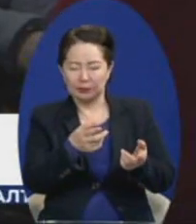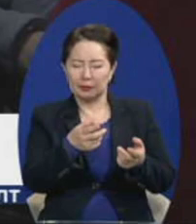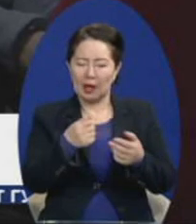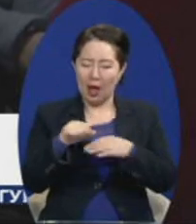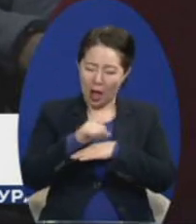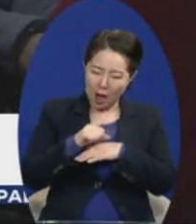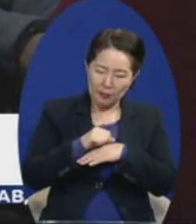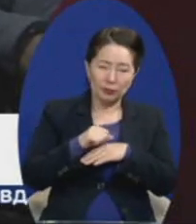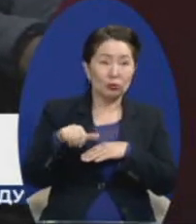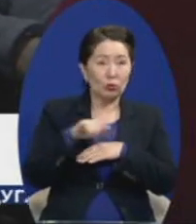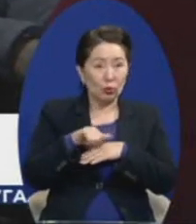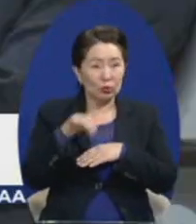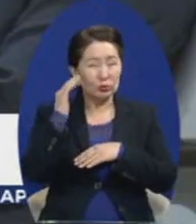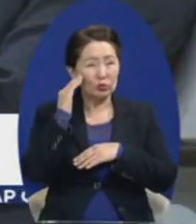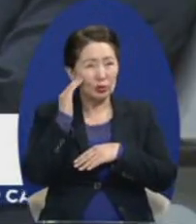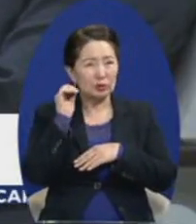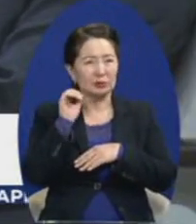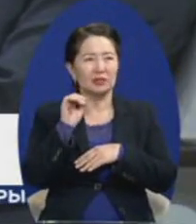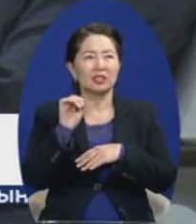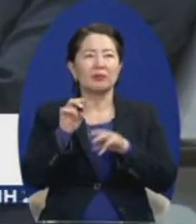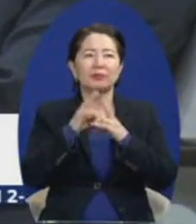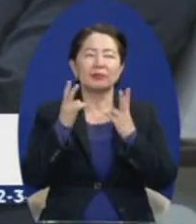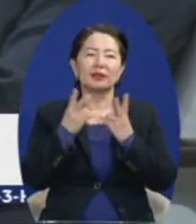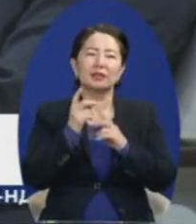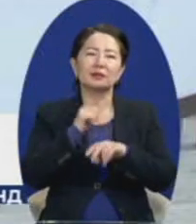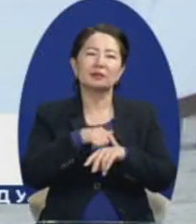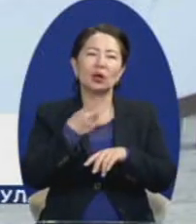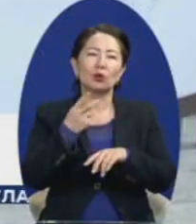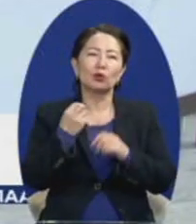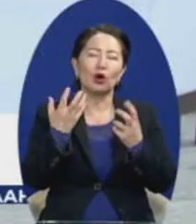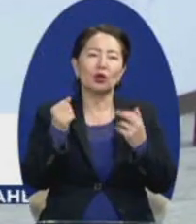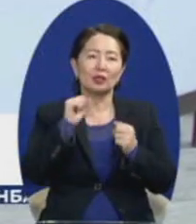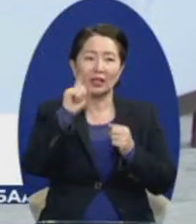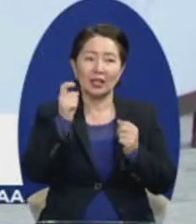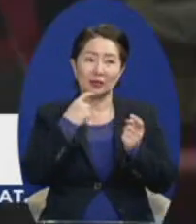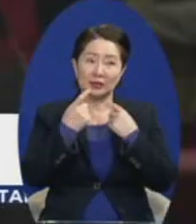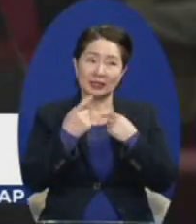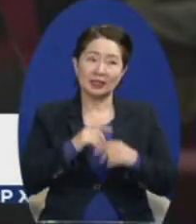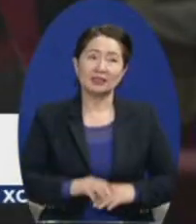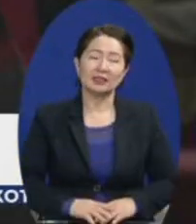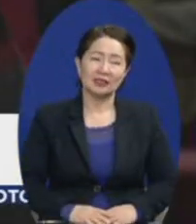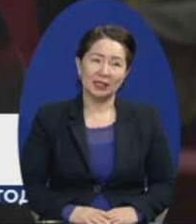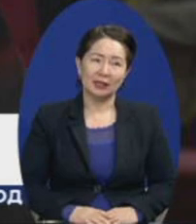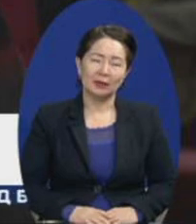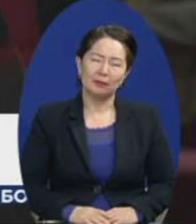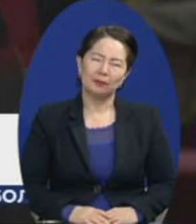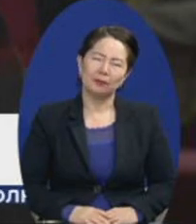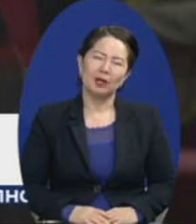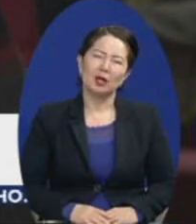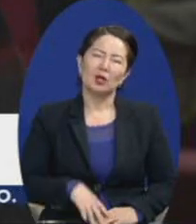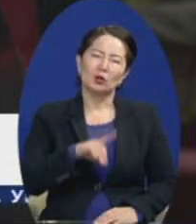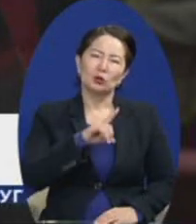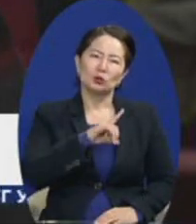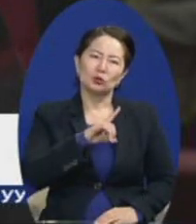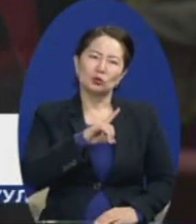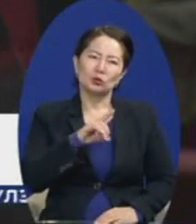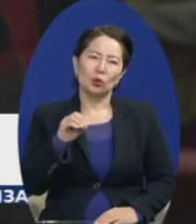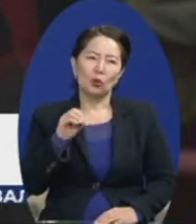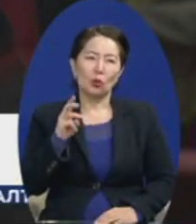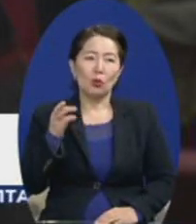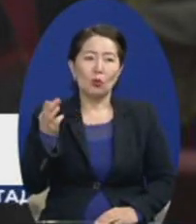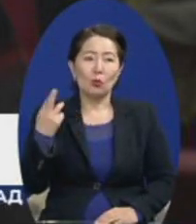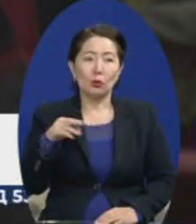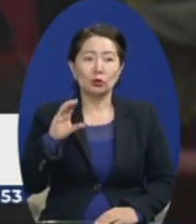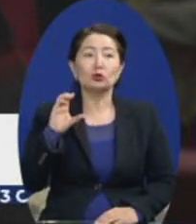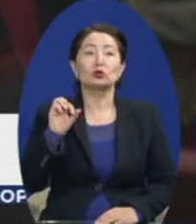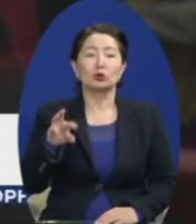өмнө тулгундаад байгаа нийгэм цаг үеийн олон асуудлыг хөндөж байна. Зомо томчоо 20-д орон